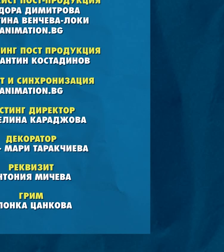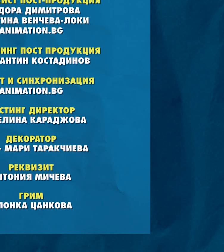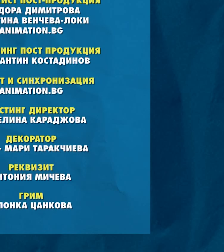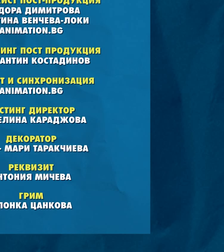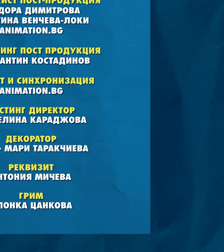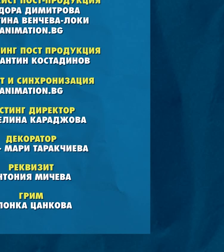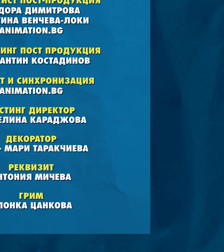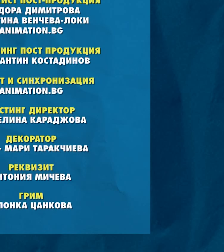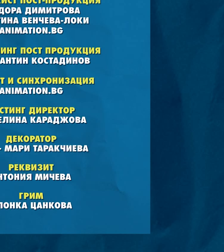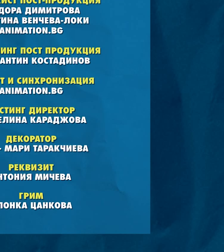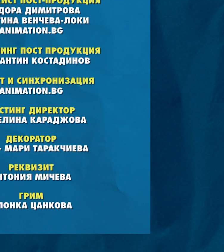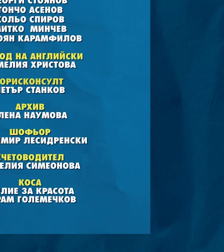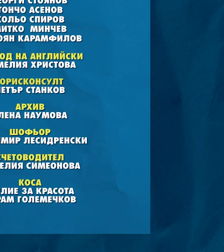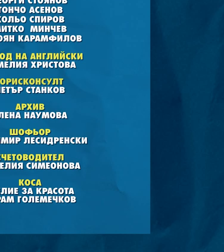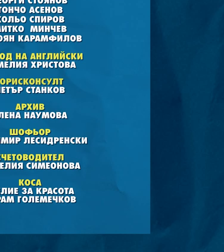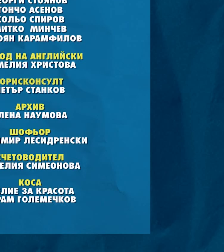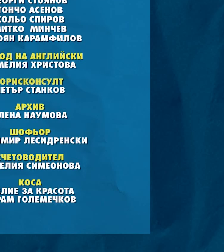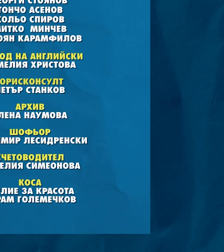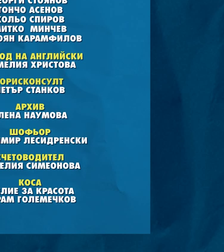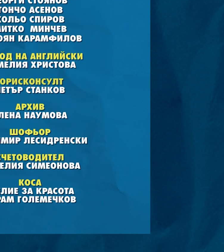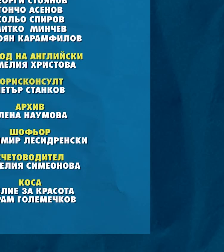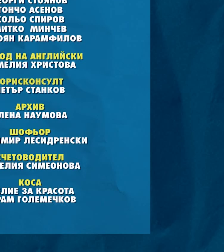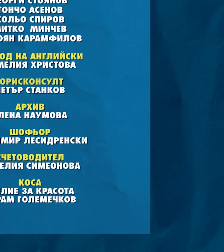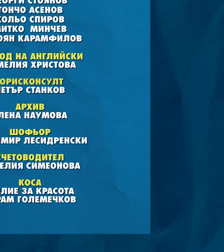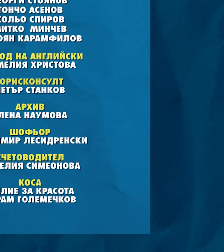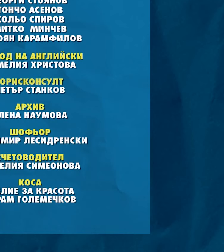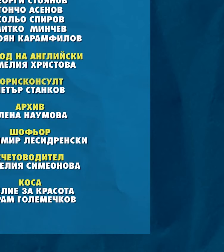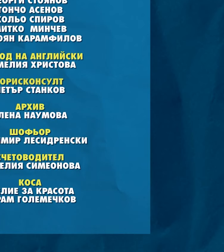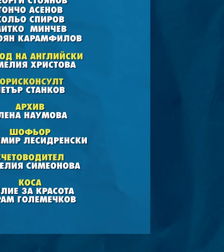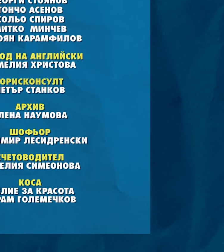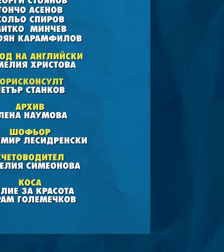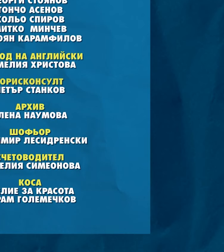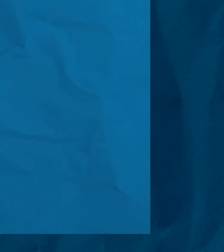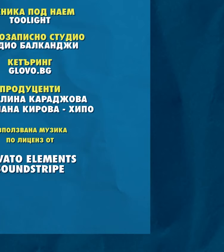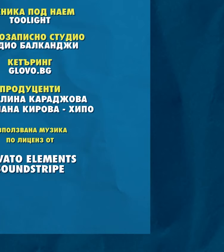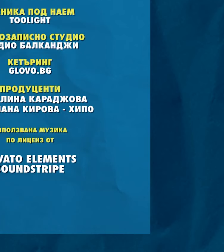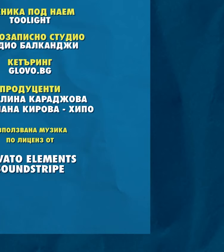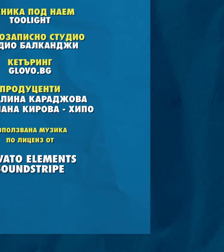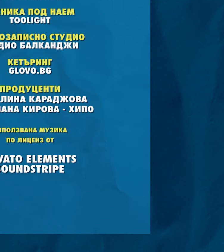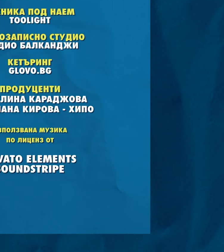Facebook. Така ще имате възможност да ни информирате по-добре за вашия ремонт, а аз и моя